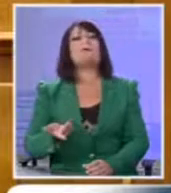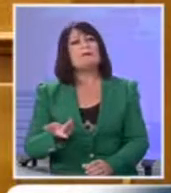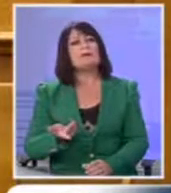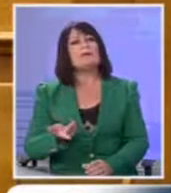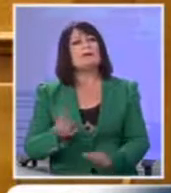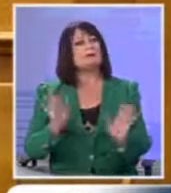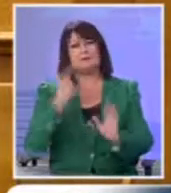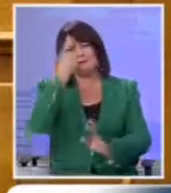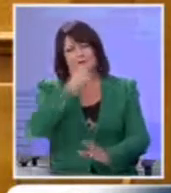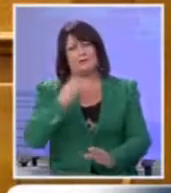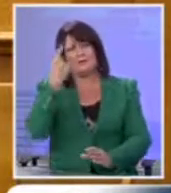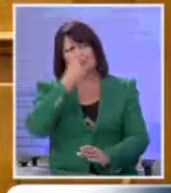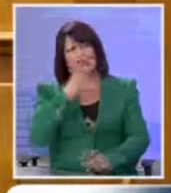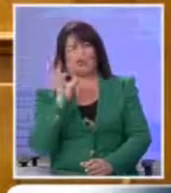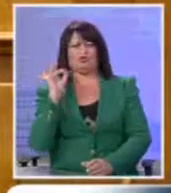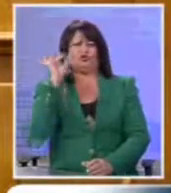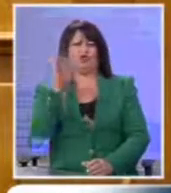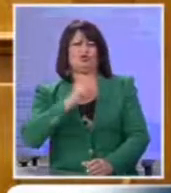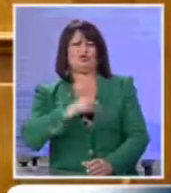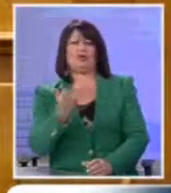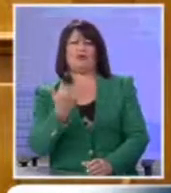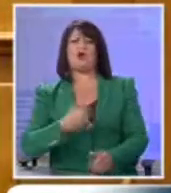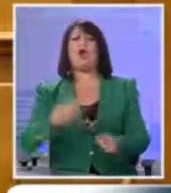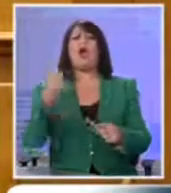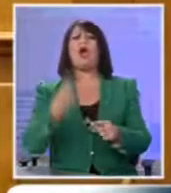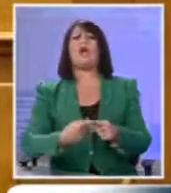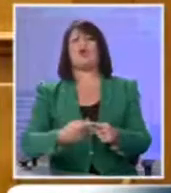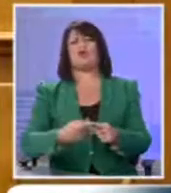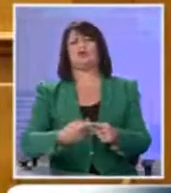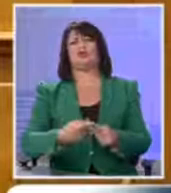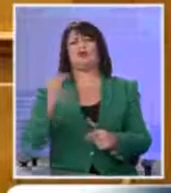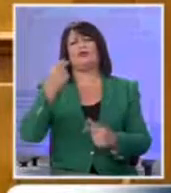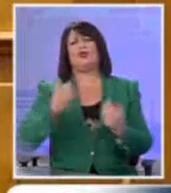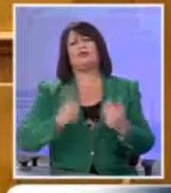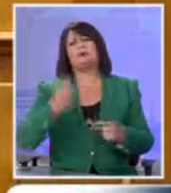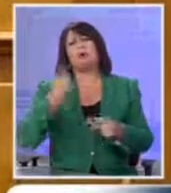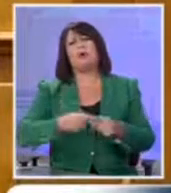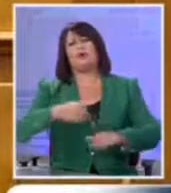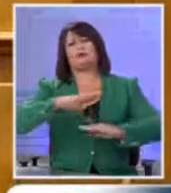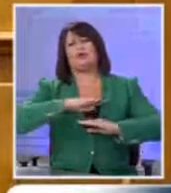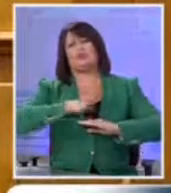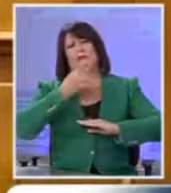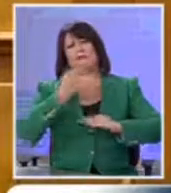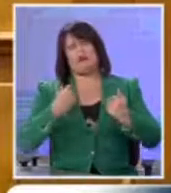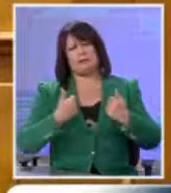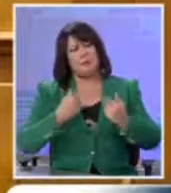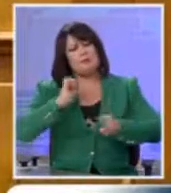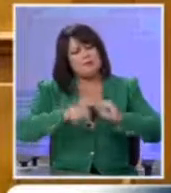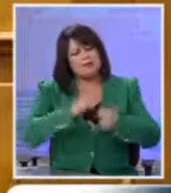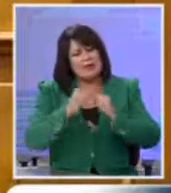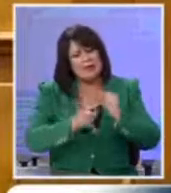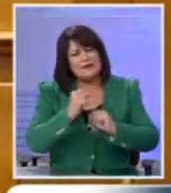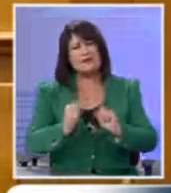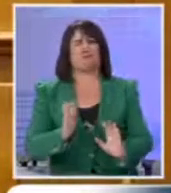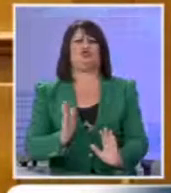κάθε προσωπική επιδίωξη, θα παραμείνω απλός στρατιώτης στην προσπάθεια να φέρουμε ξανά